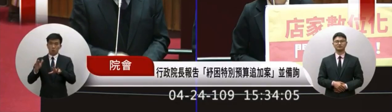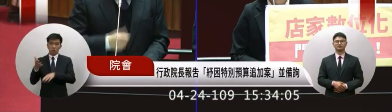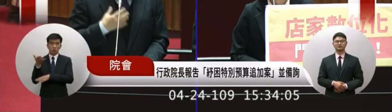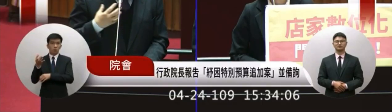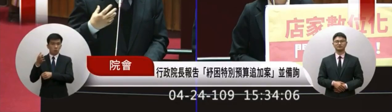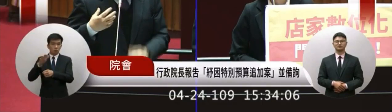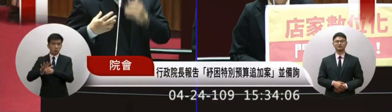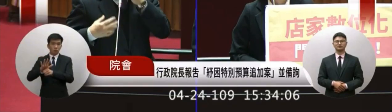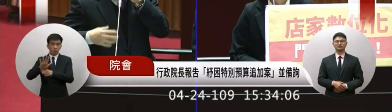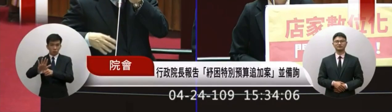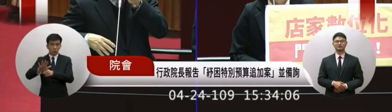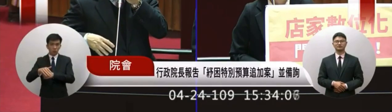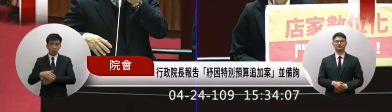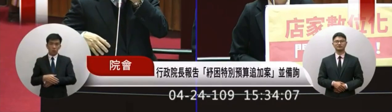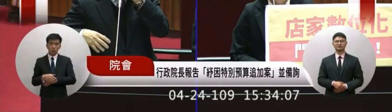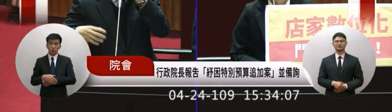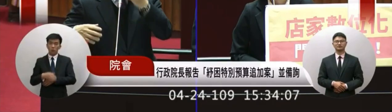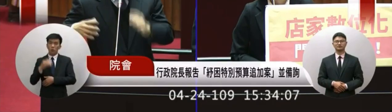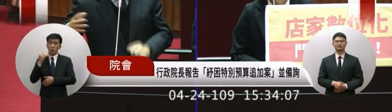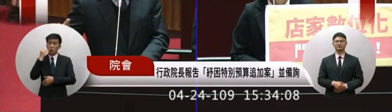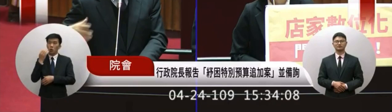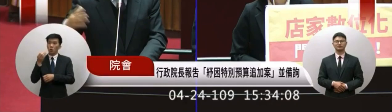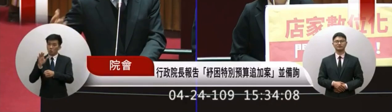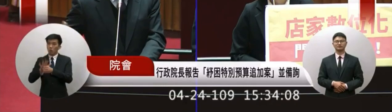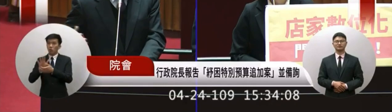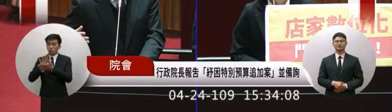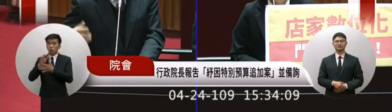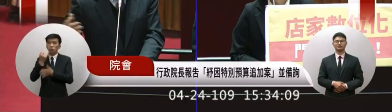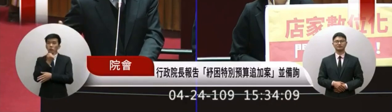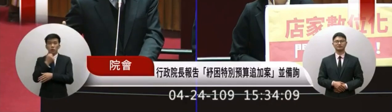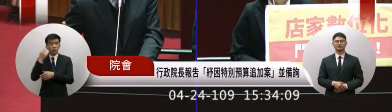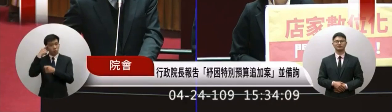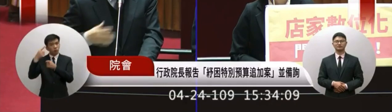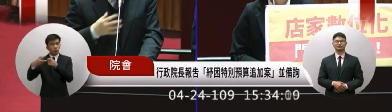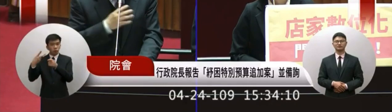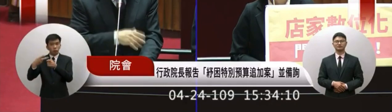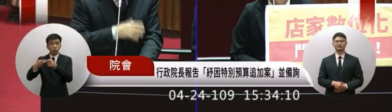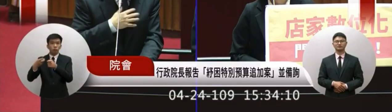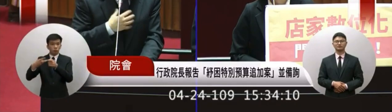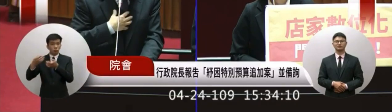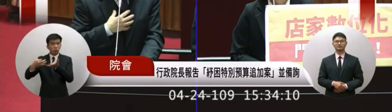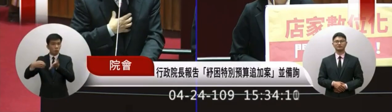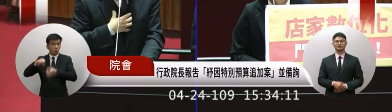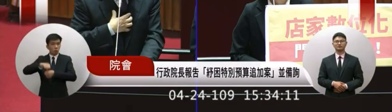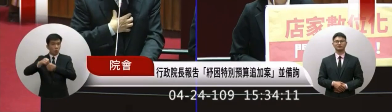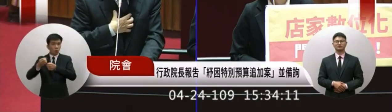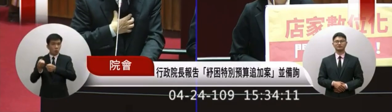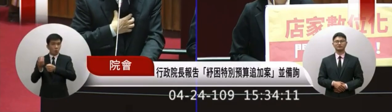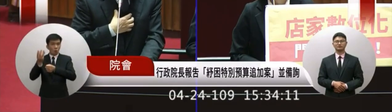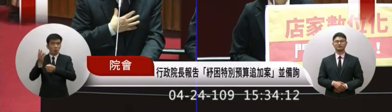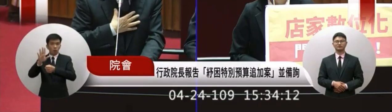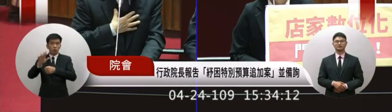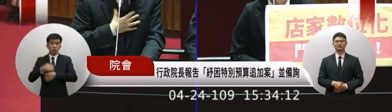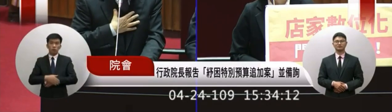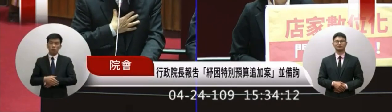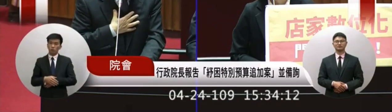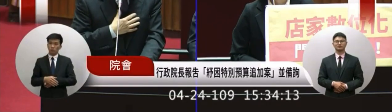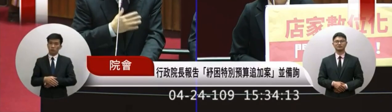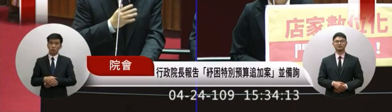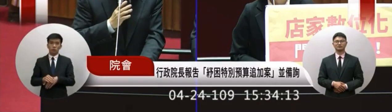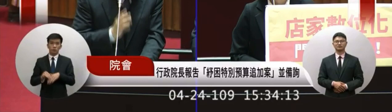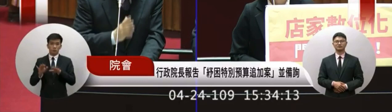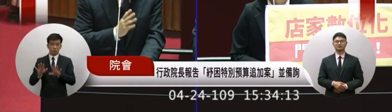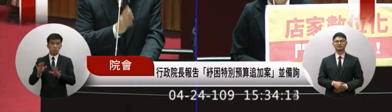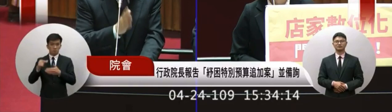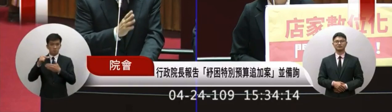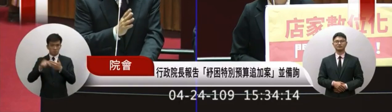哈，那么他补助之后，也许明年他的营业额增加了，但是只要他我们目前的一个情况是这样